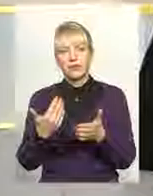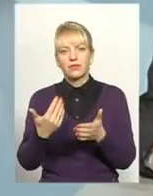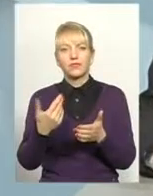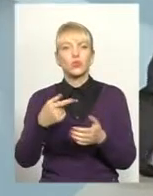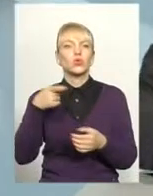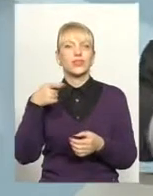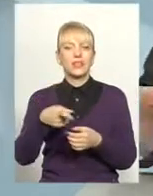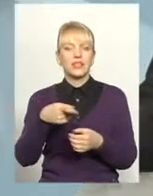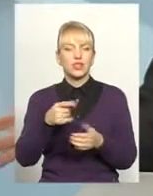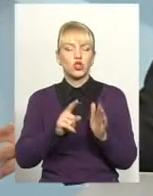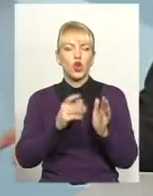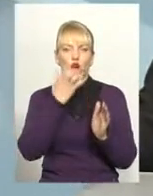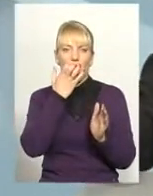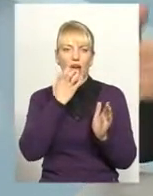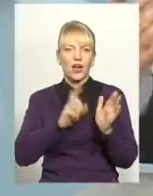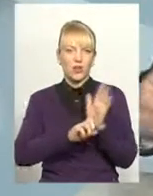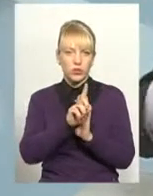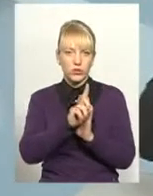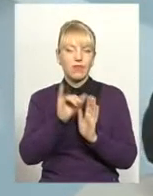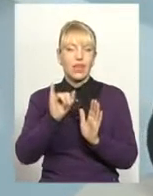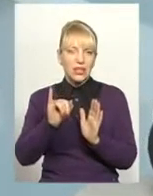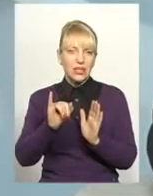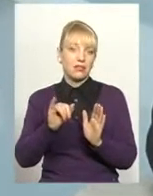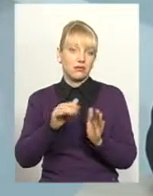1000 градусів, а далі він сам